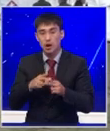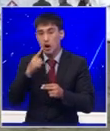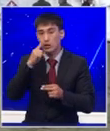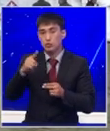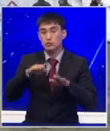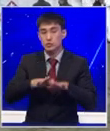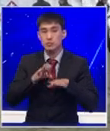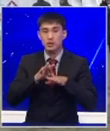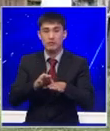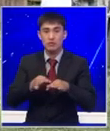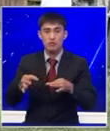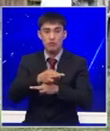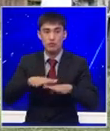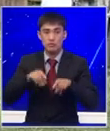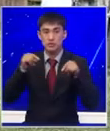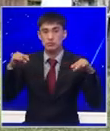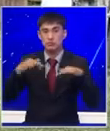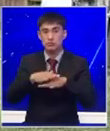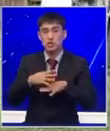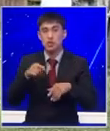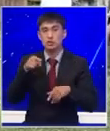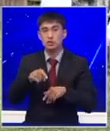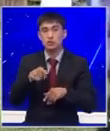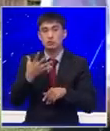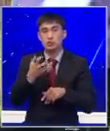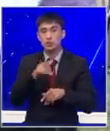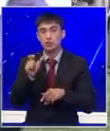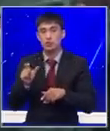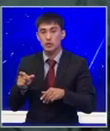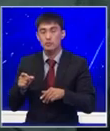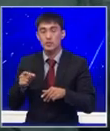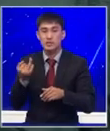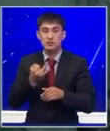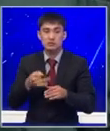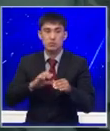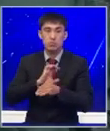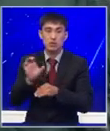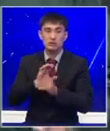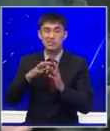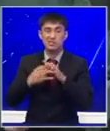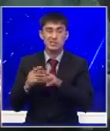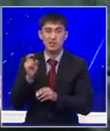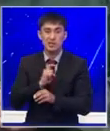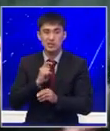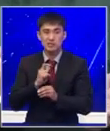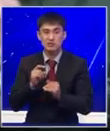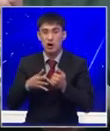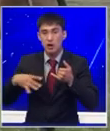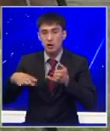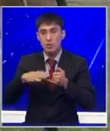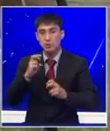отдаленность место проведения форума здесь собралось более полутора тысяч людей заинтересованных в производстве сельскохозяйственной